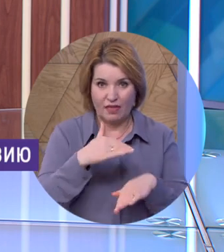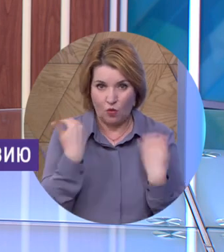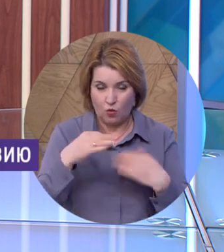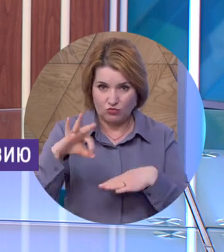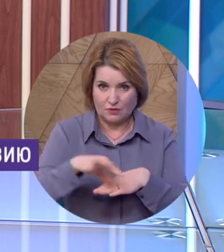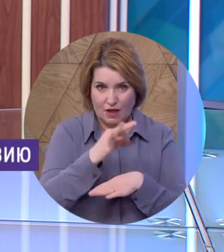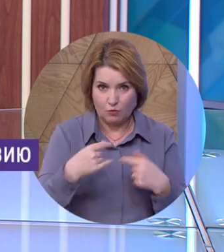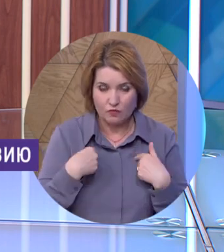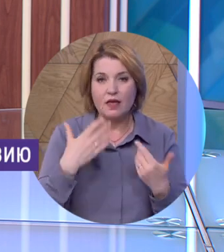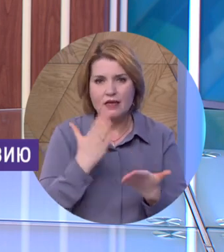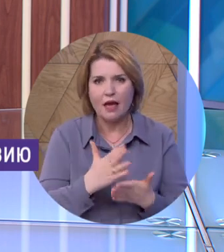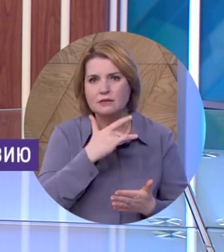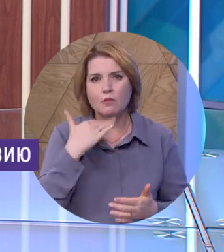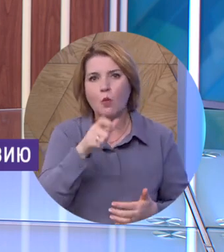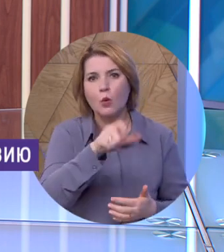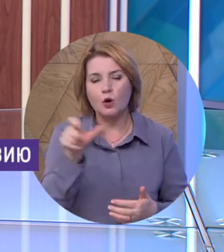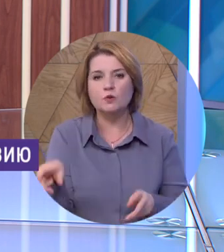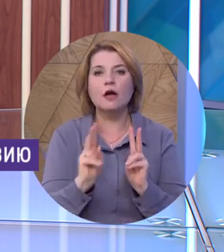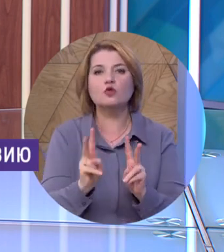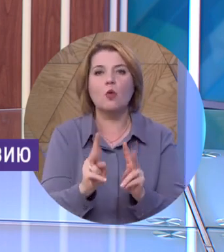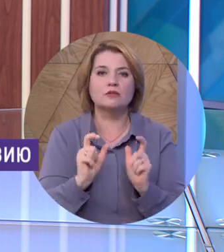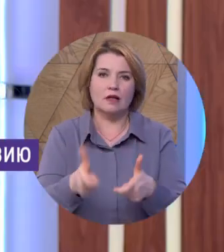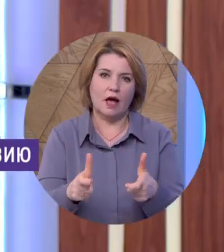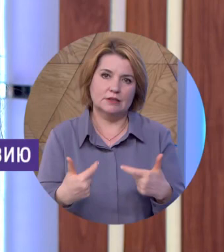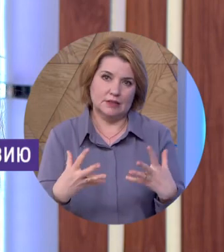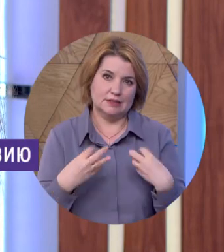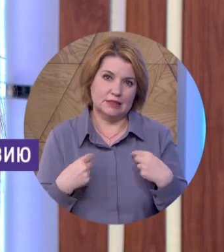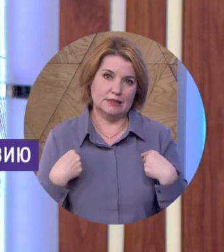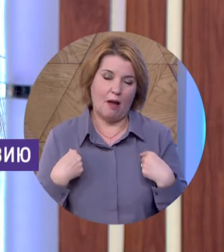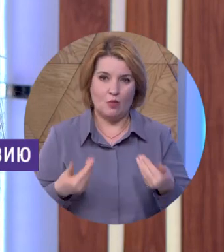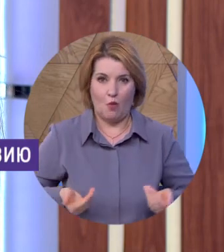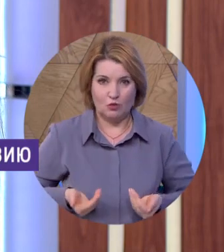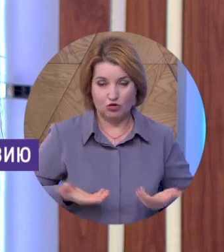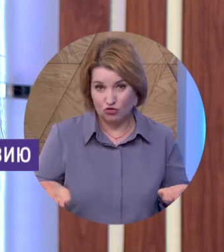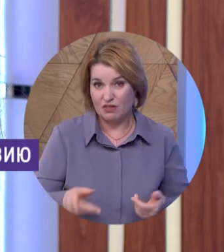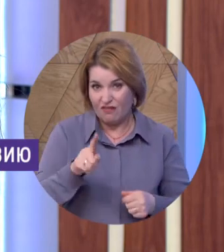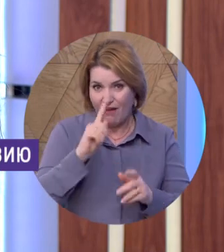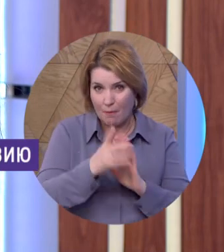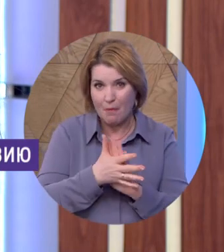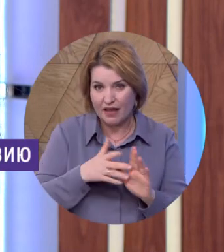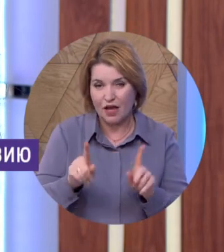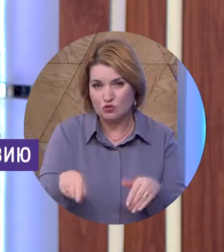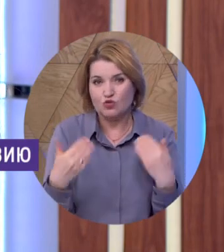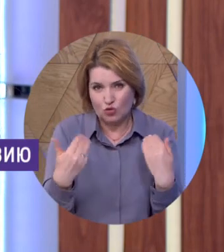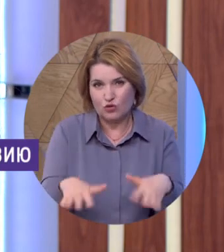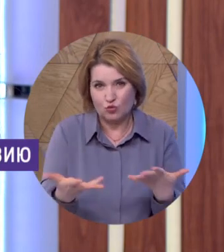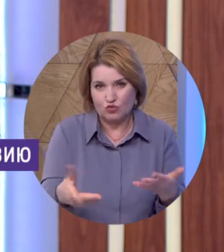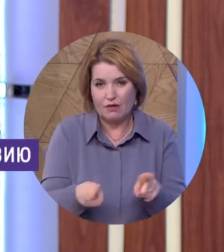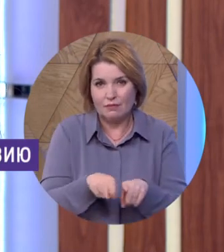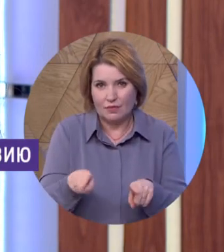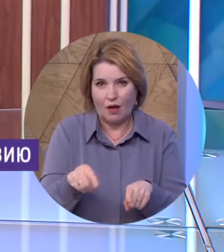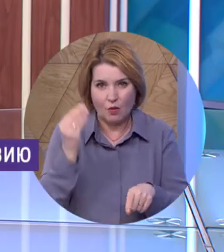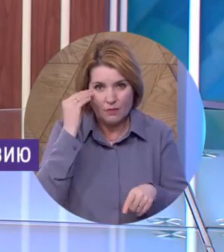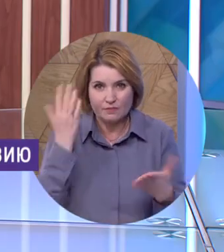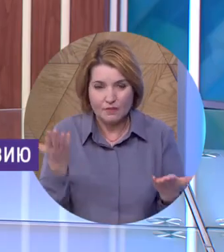думаю, что есть масса людей, которые согласились бы жить со мной. Да, то есть вы не верите вслух, что вы уйдете, но всем понятно, что это, в общем-то, уже угроза. Что имеете в виду именно это. Да, что имеется в виду